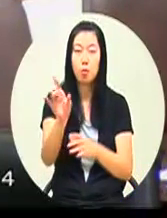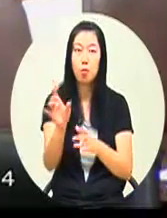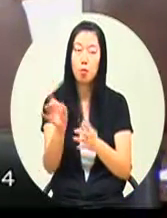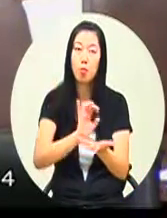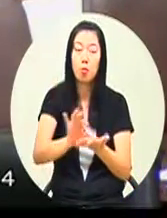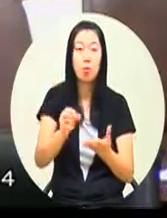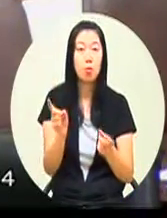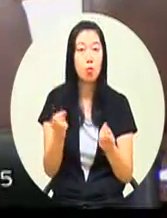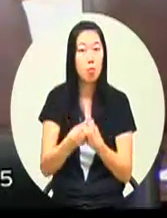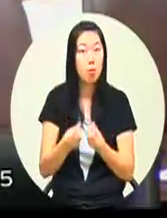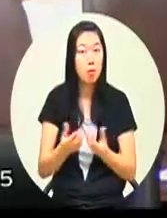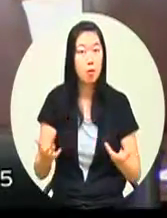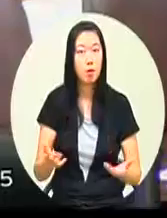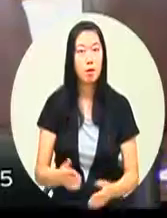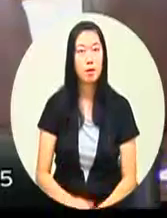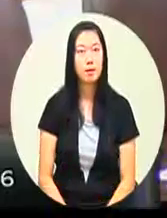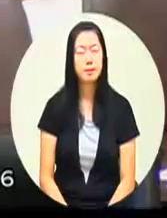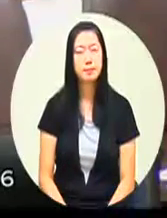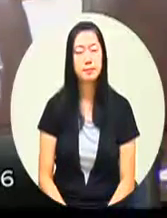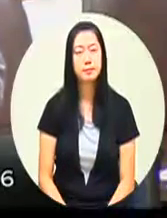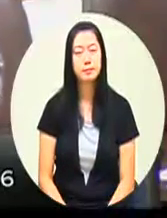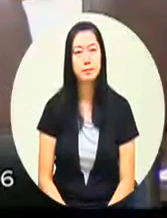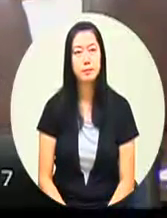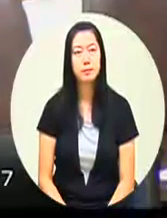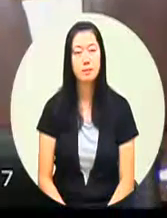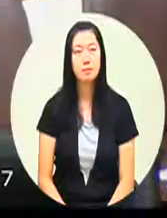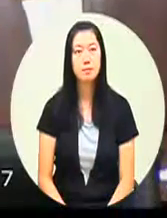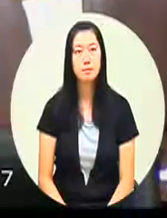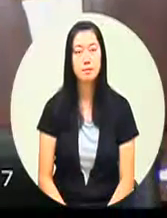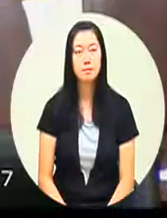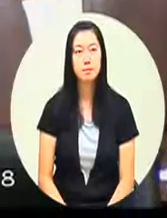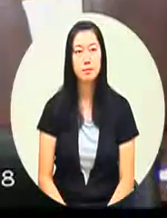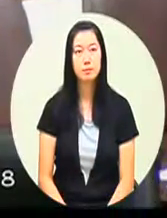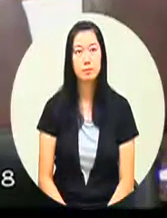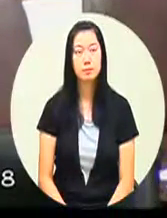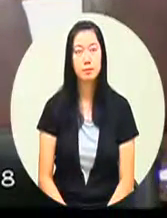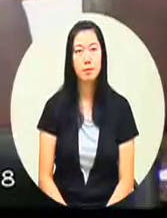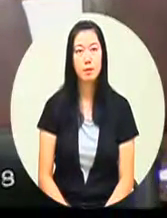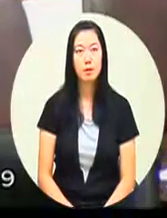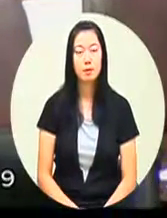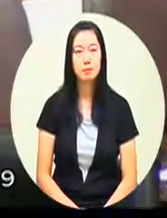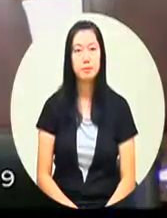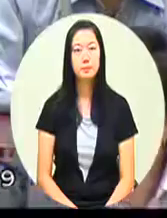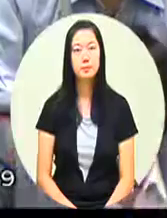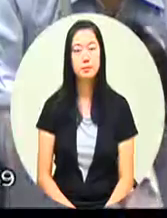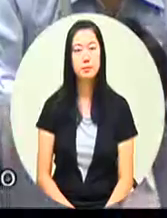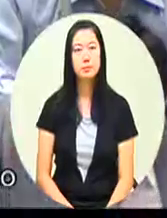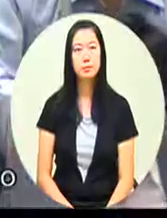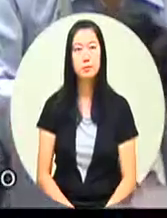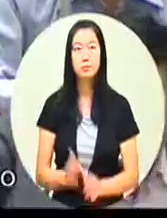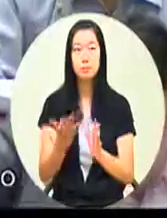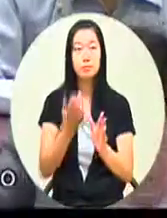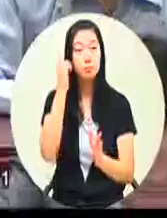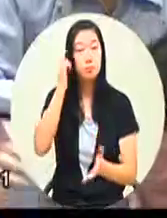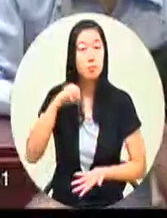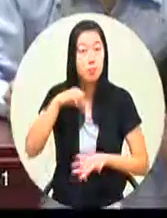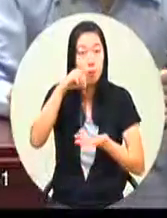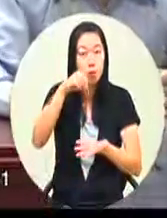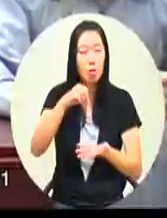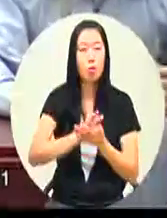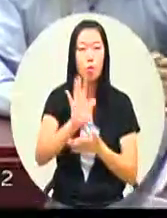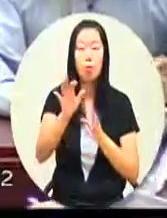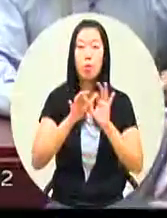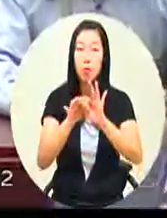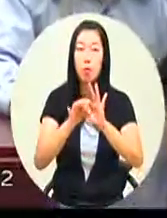在啊？请问王经理，谢谢。 好，谢谢主席哈，还有谢谢我们吴议员哈，刚提的哈，就是说有